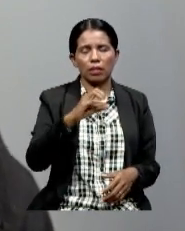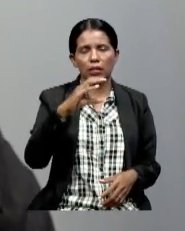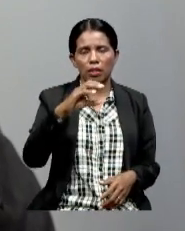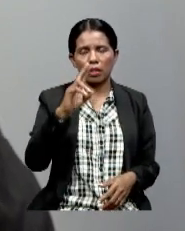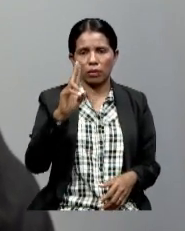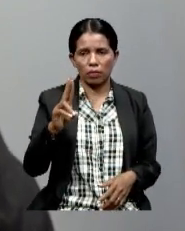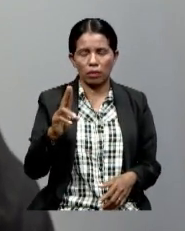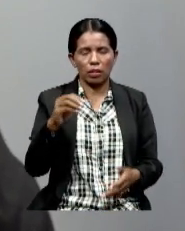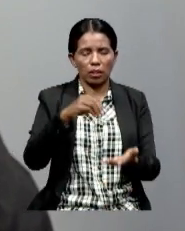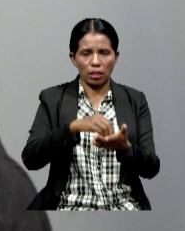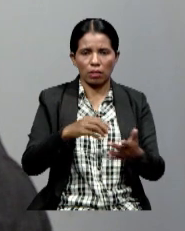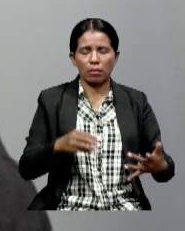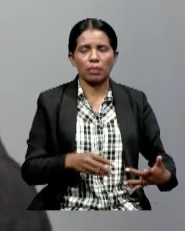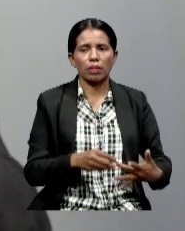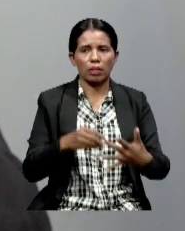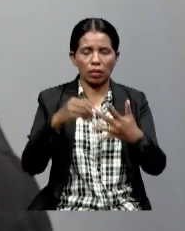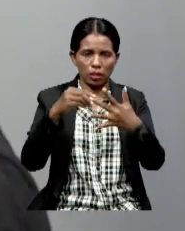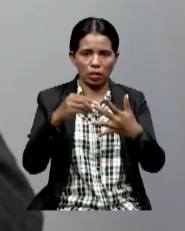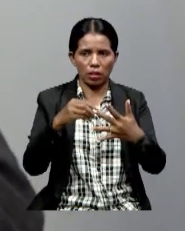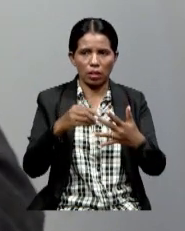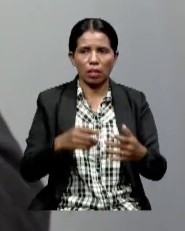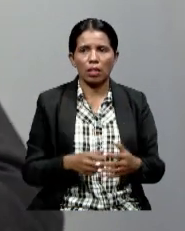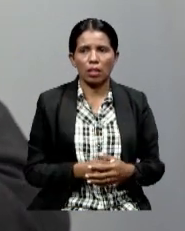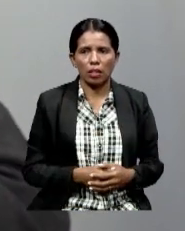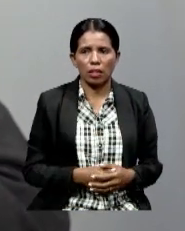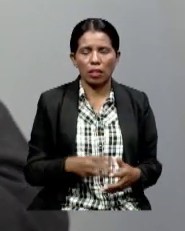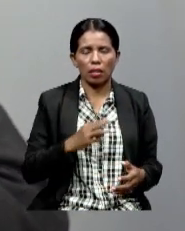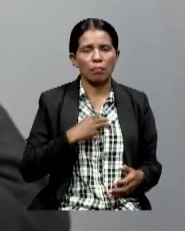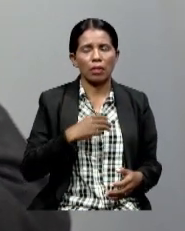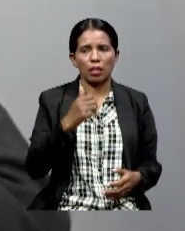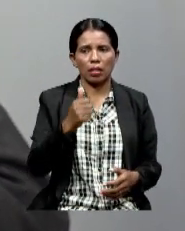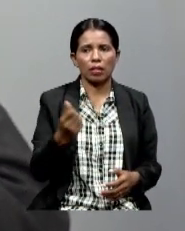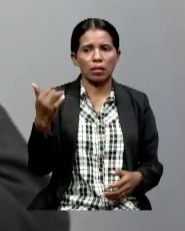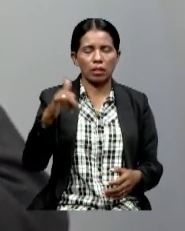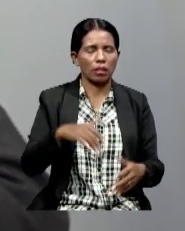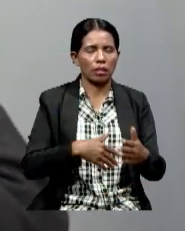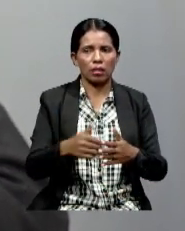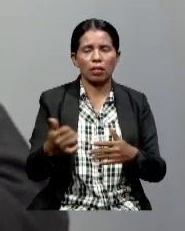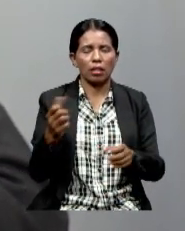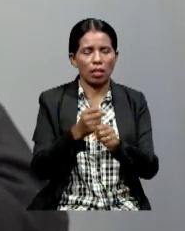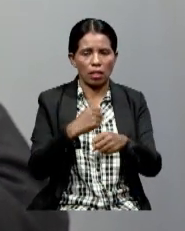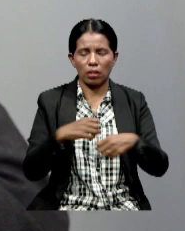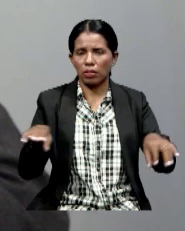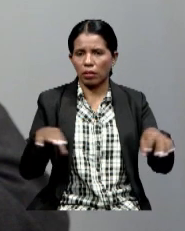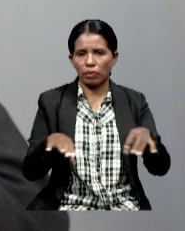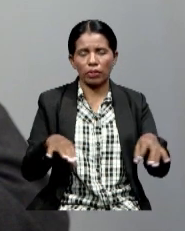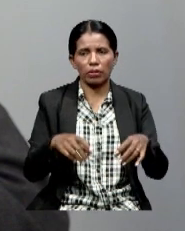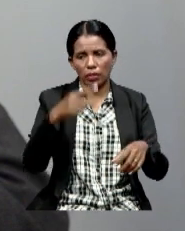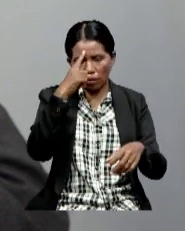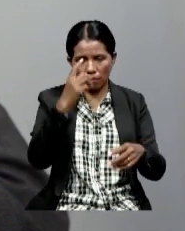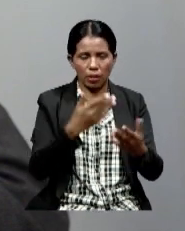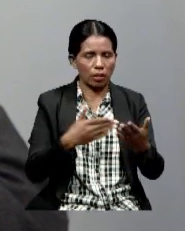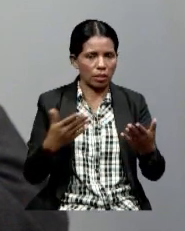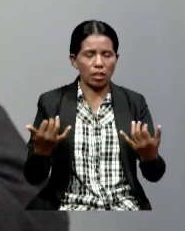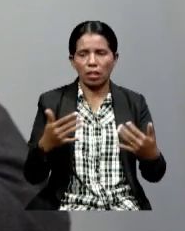spesialis sira intensifista sira asa ya maliana pa sira darum la halo servis tambah equipamentos lá é,